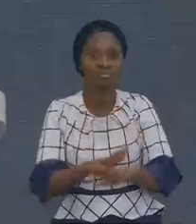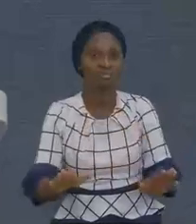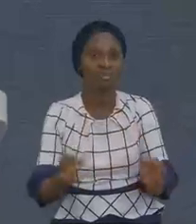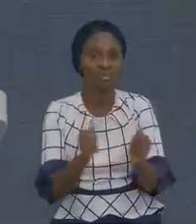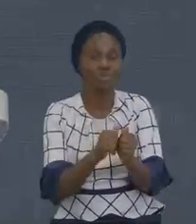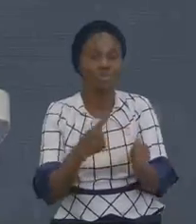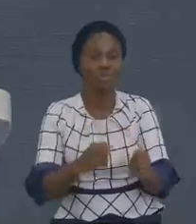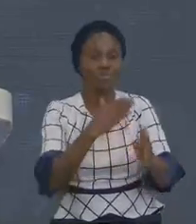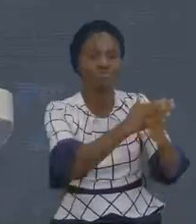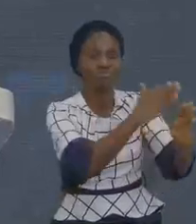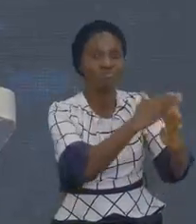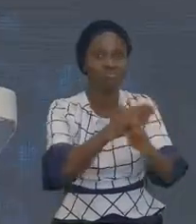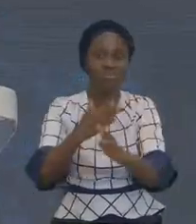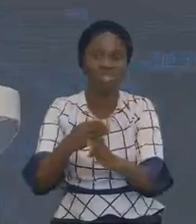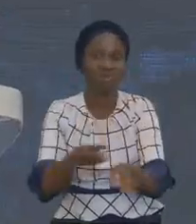limitations.